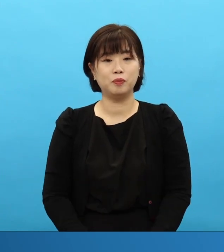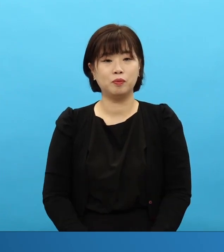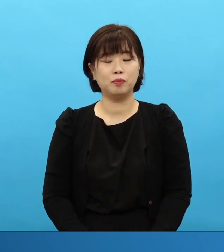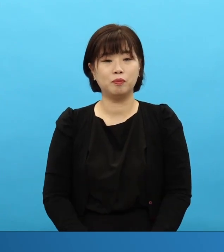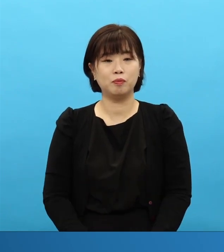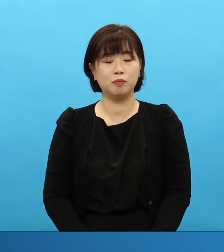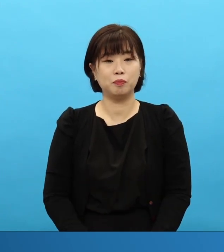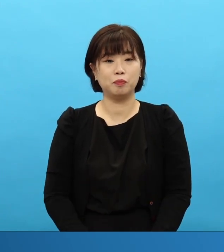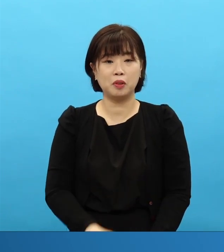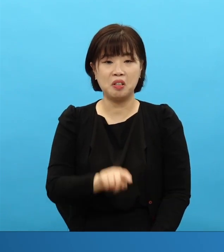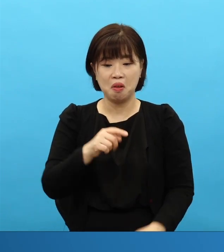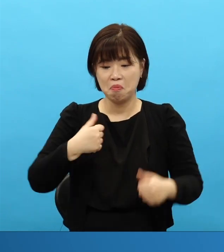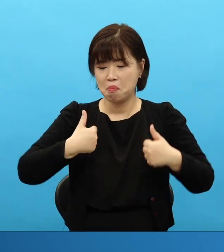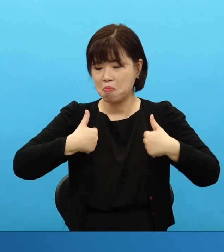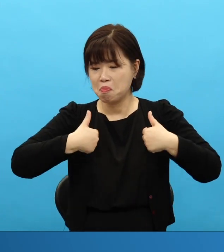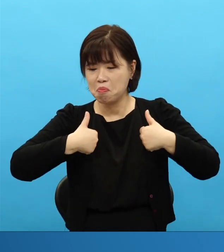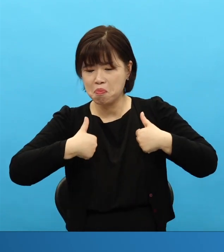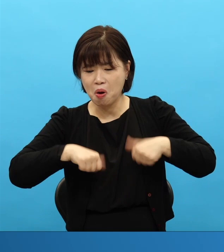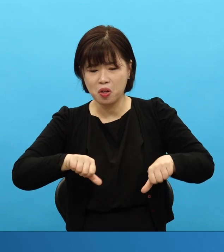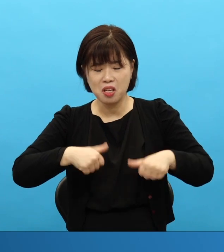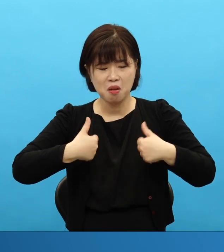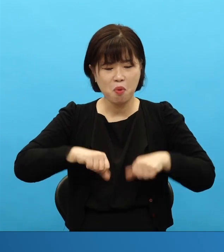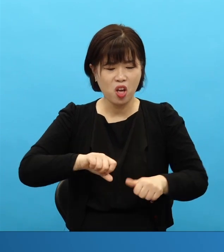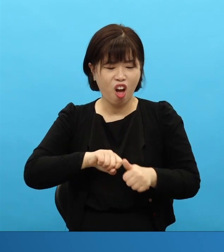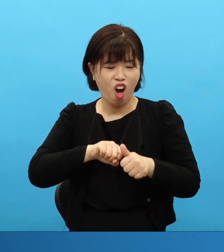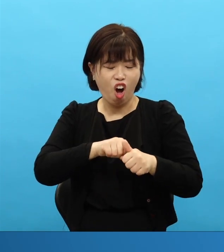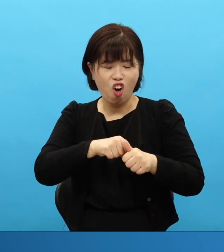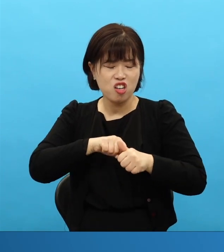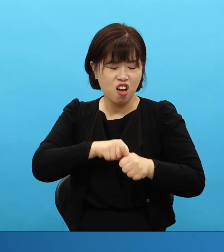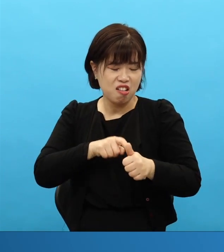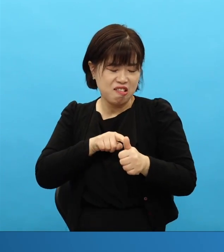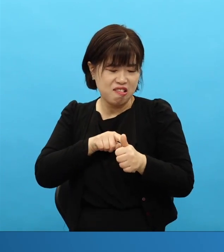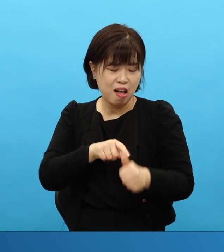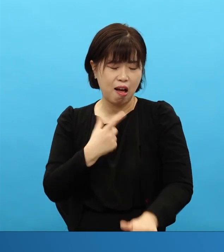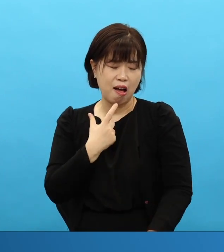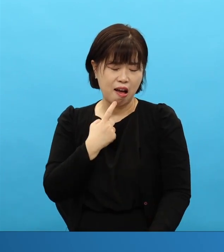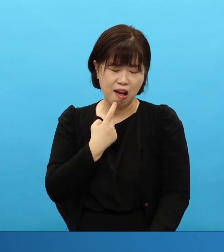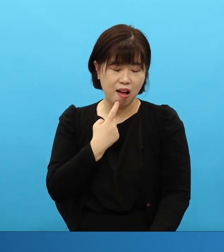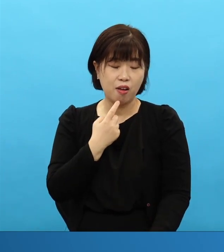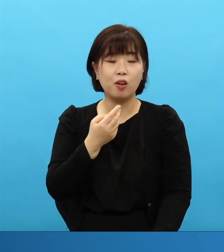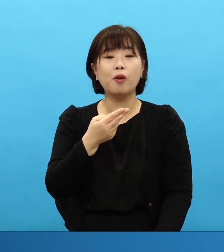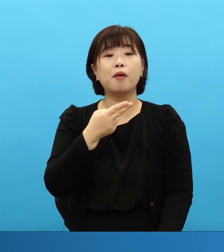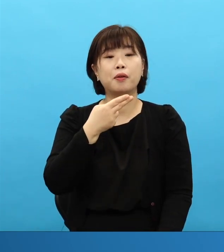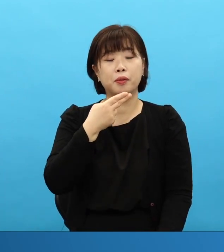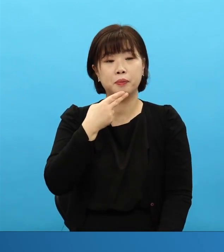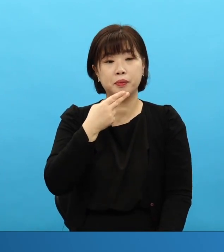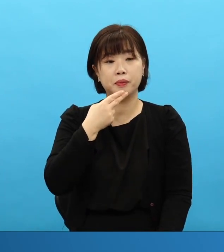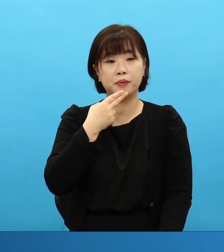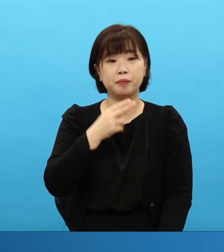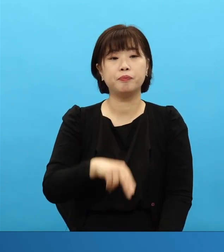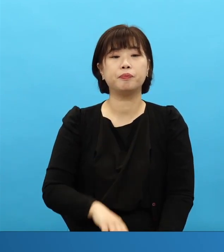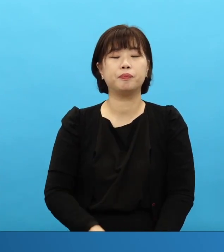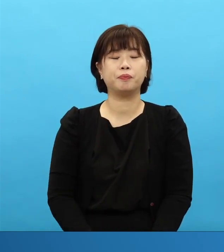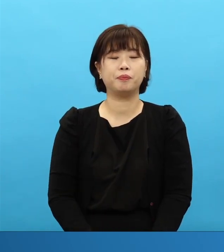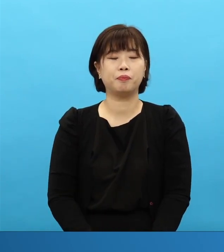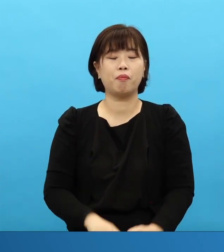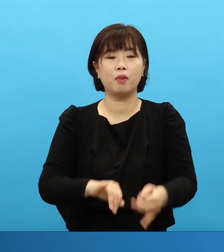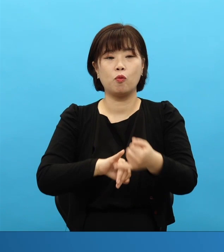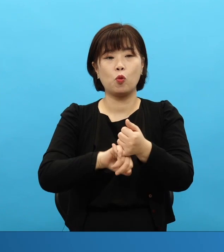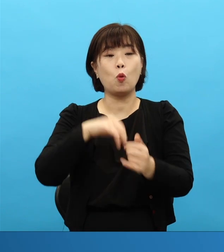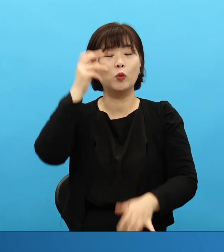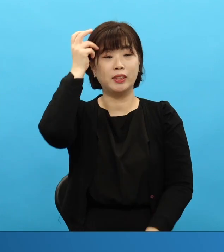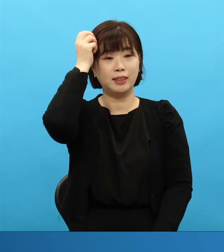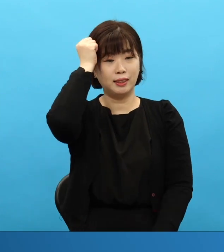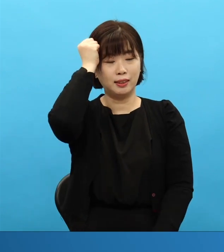포기하거나 무리수를 두지 않습니다. And those type of people, they don't give up or amass things. 꼭 기억해야 됩니다. You